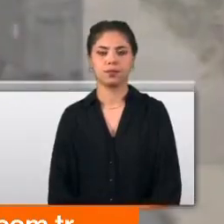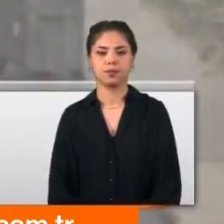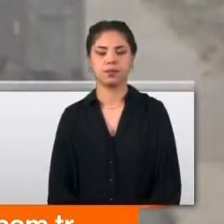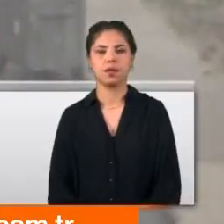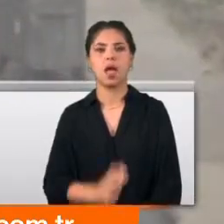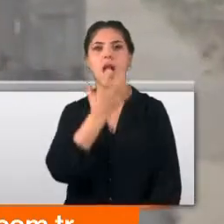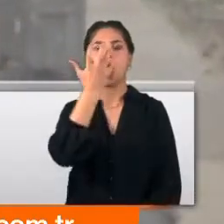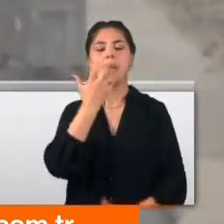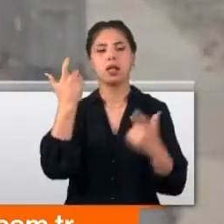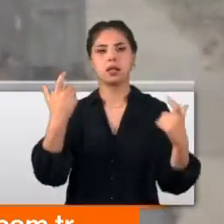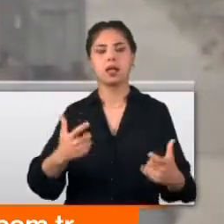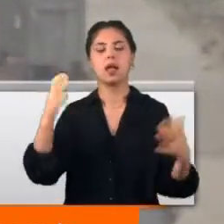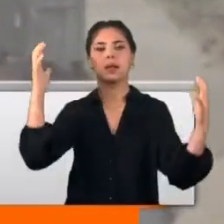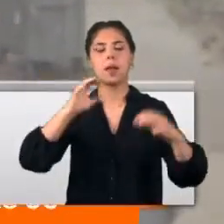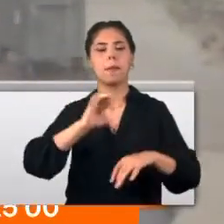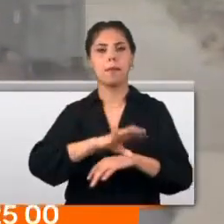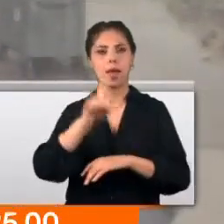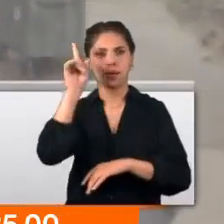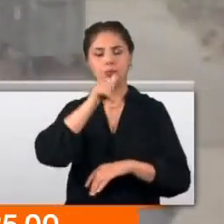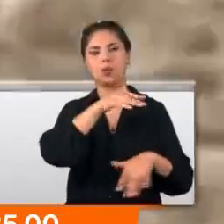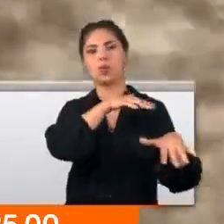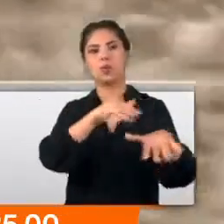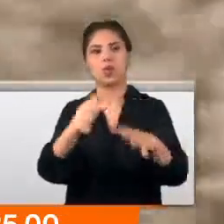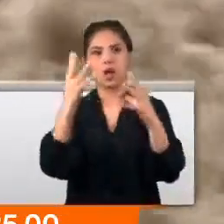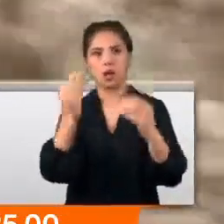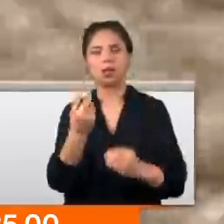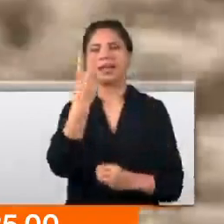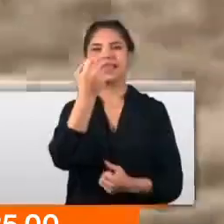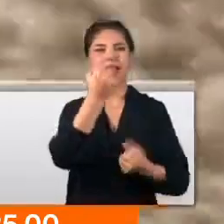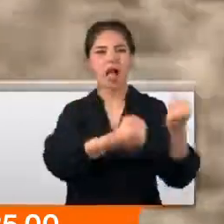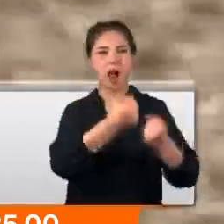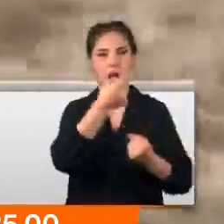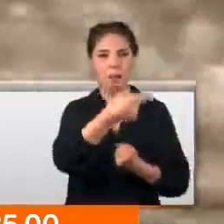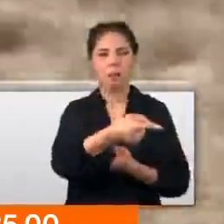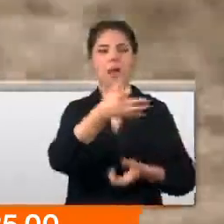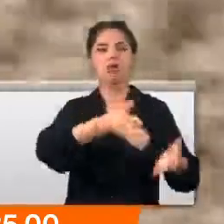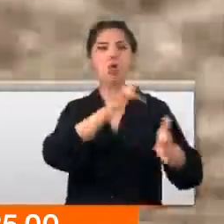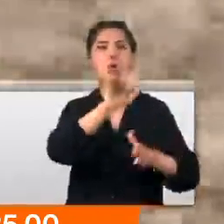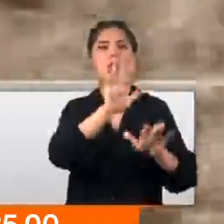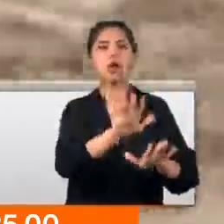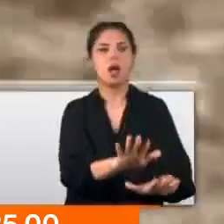Amasya'da aniden bastıran sağanak sele neden oldu. İki araç su basan caddede yolda kaldı.